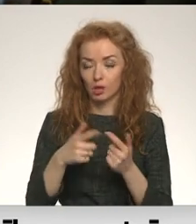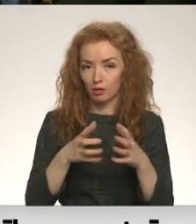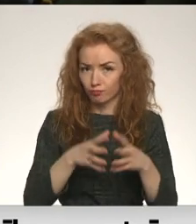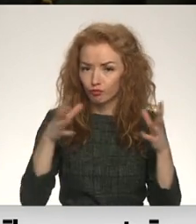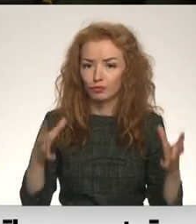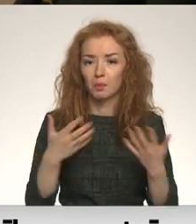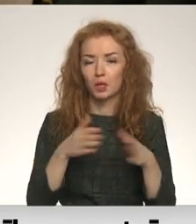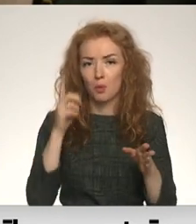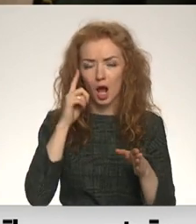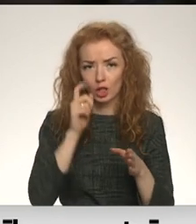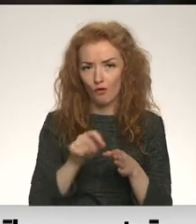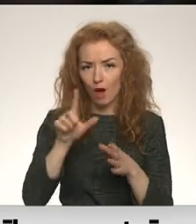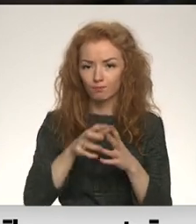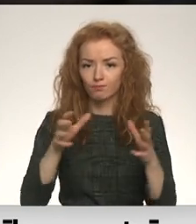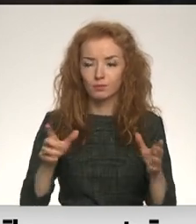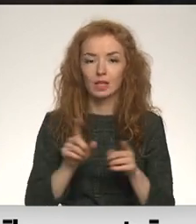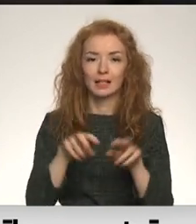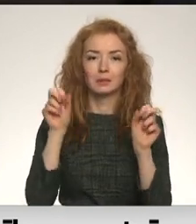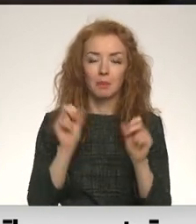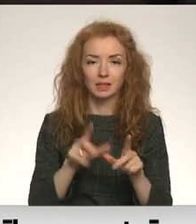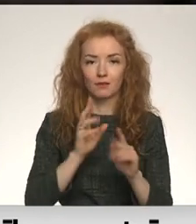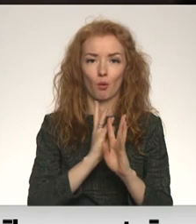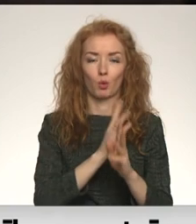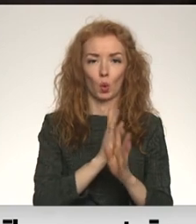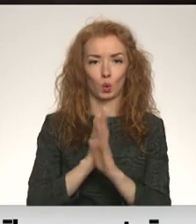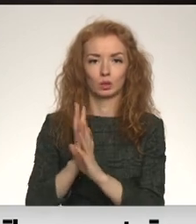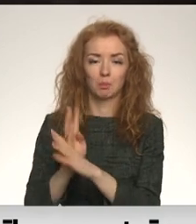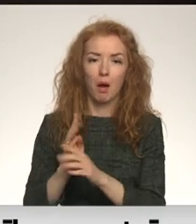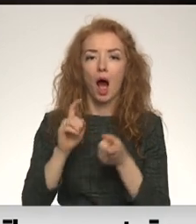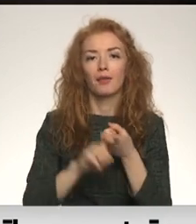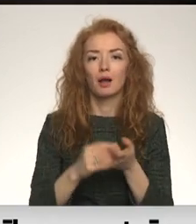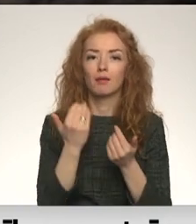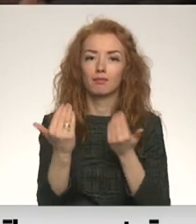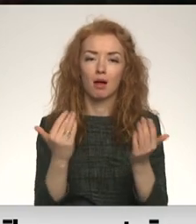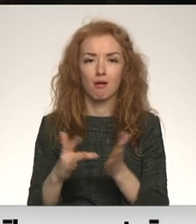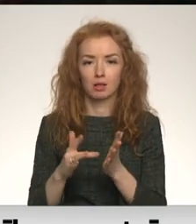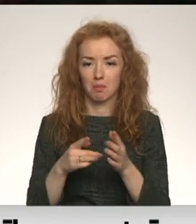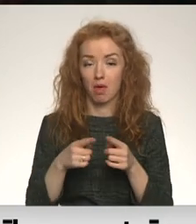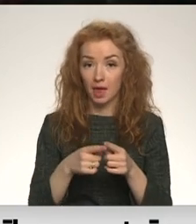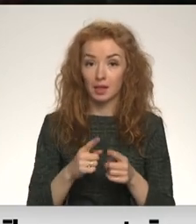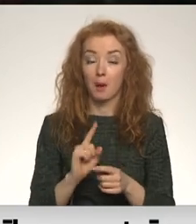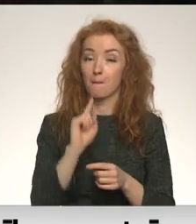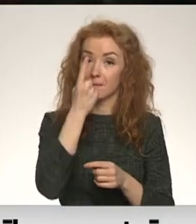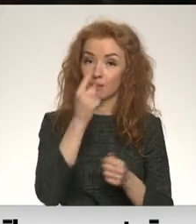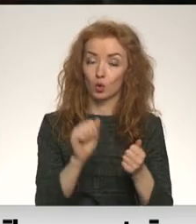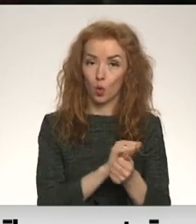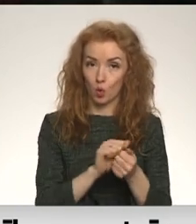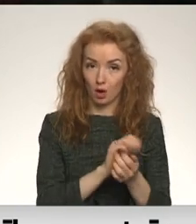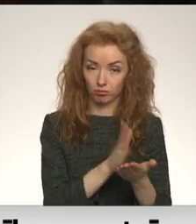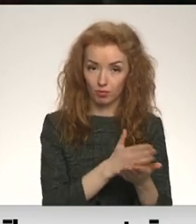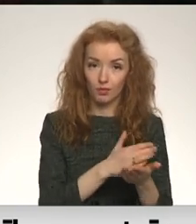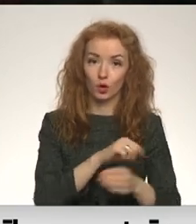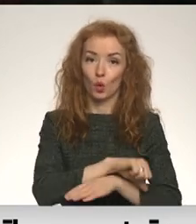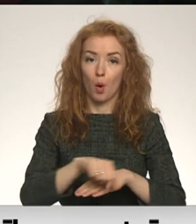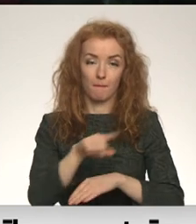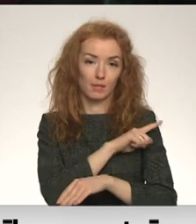brīvprātīgo. Un veidotas cilvēku plūsmas atkarībā no tā, kas kuram nepieciešams. Pirmās ir formalitātes un